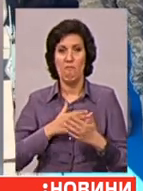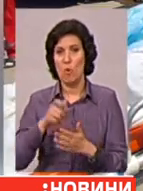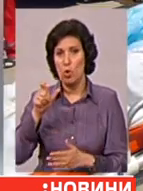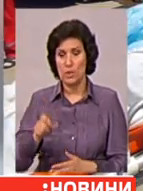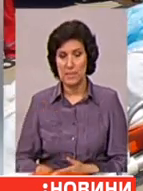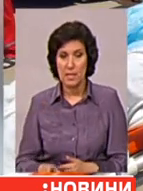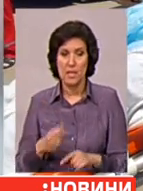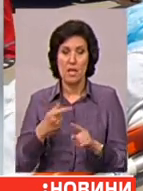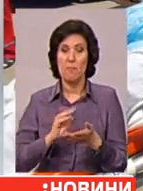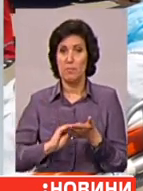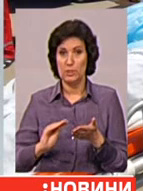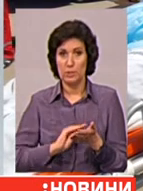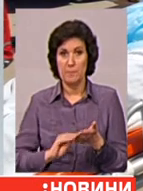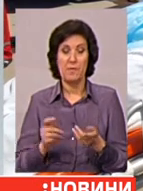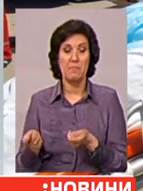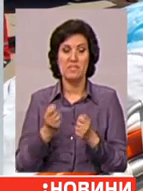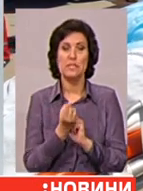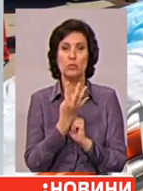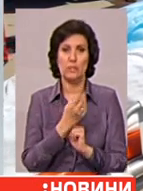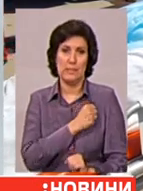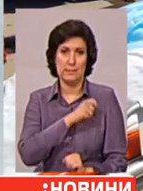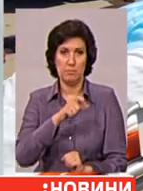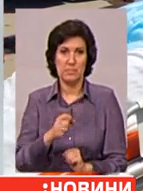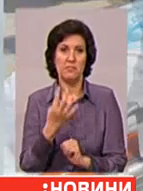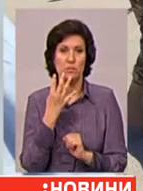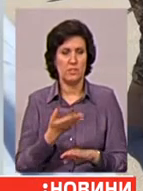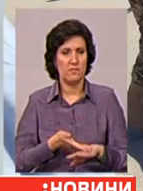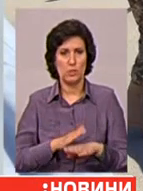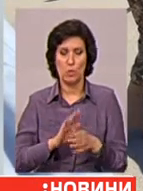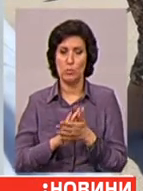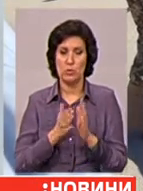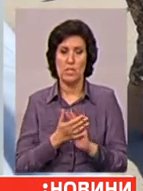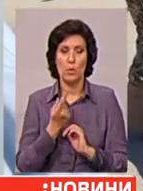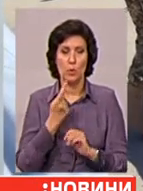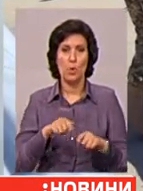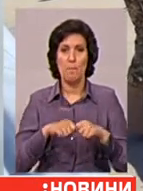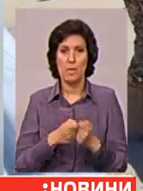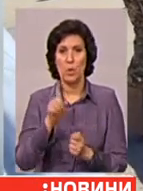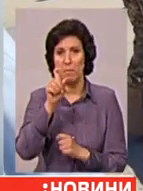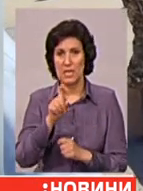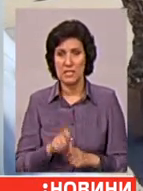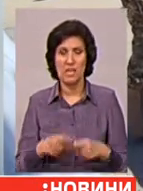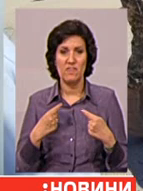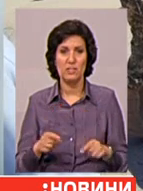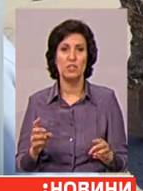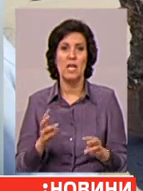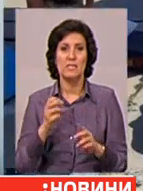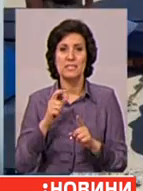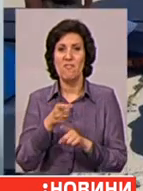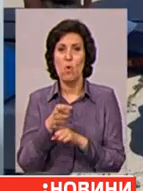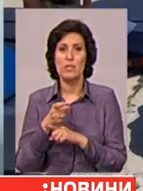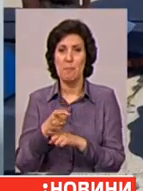танцюра він пише привезли 14 бійців четверо з них у тяжкому стані в одного перелом хребта інші з вогнепальними